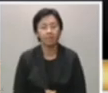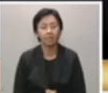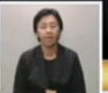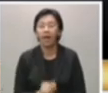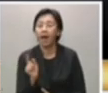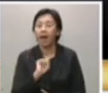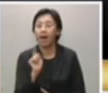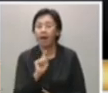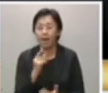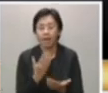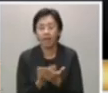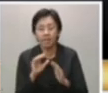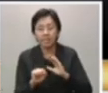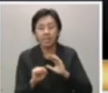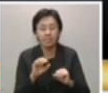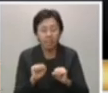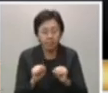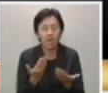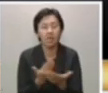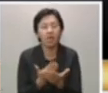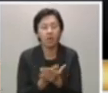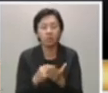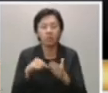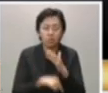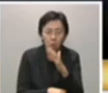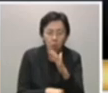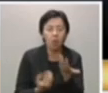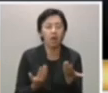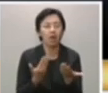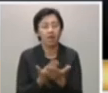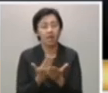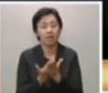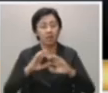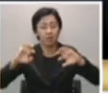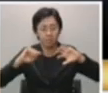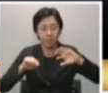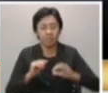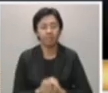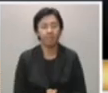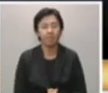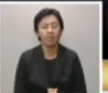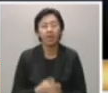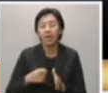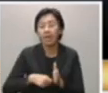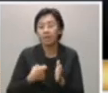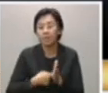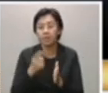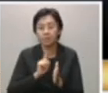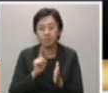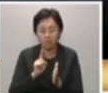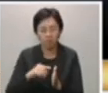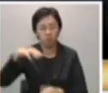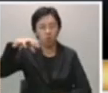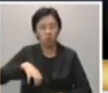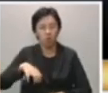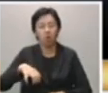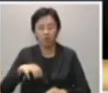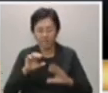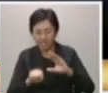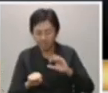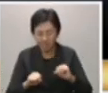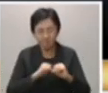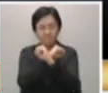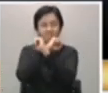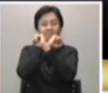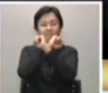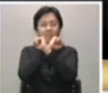การปราบเรื่องทุจริตคอร์รัปชันของรัฐบาลคือองค์กรเพื่อความโปร่งใส